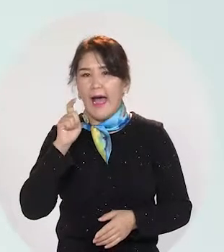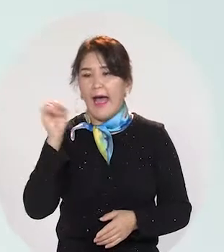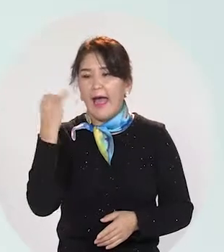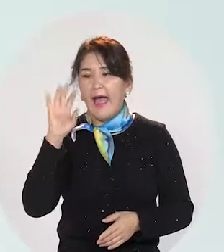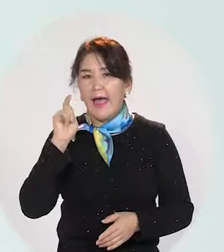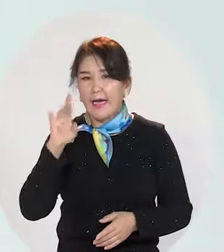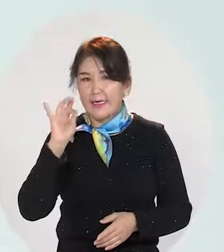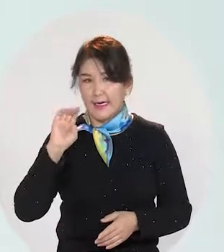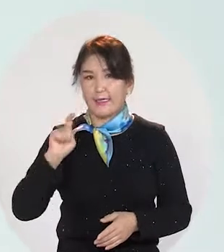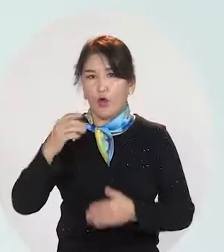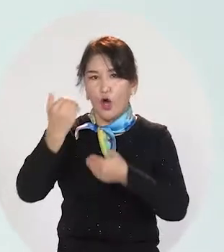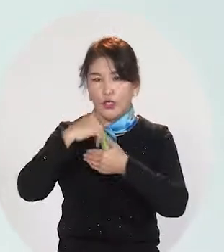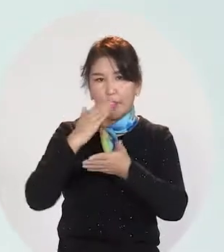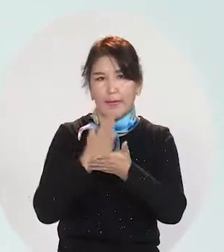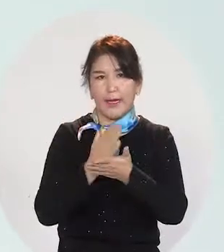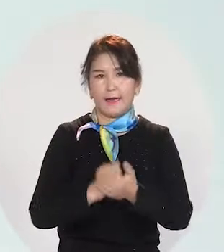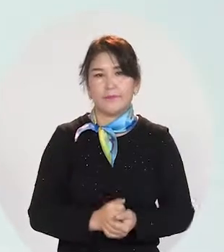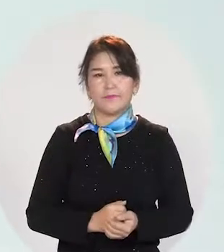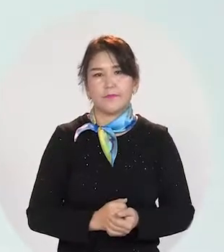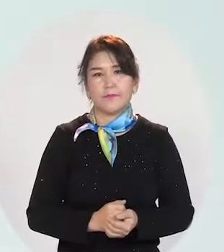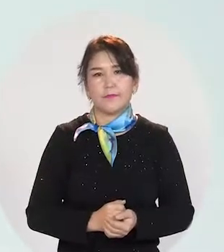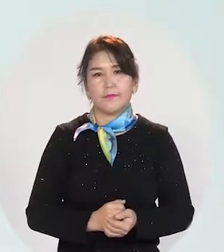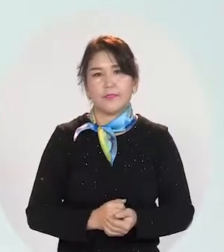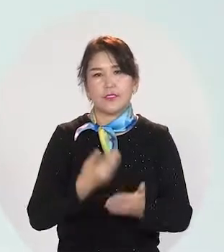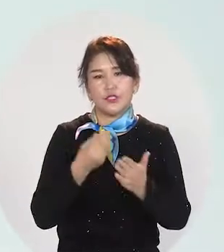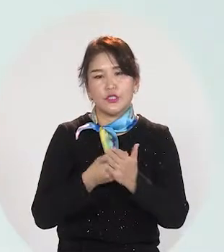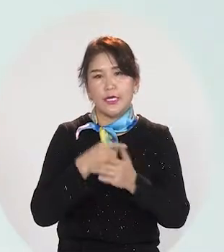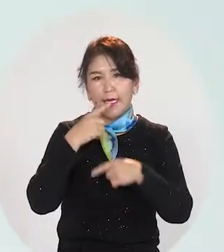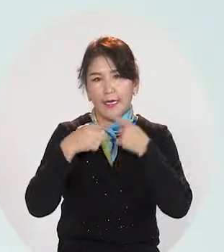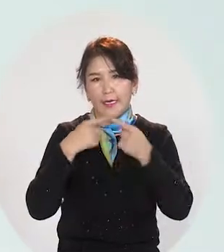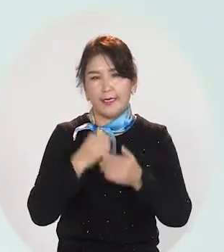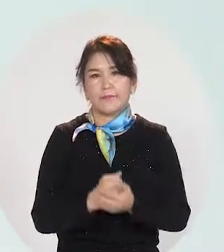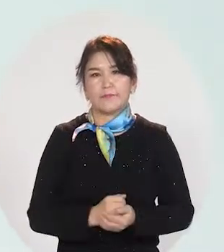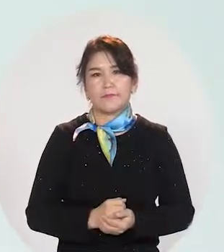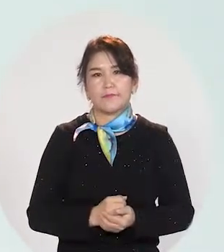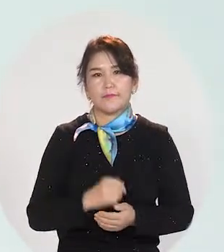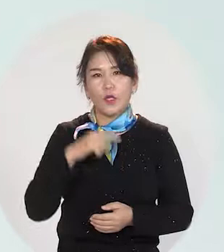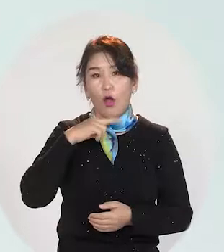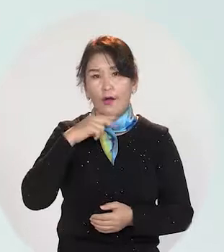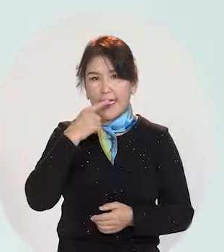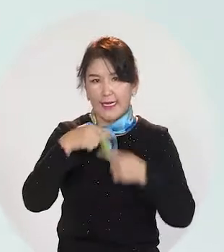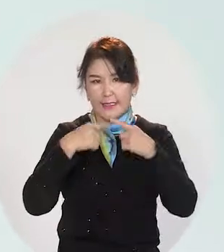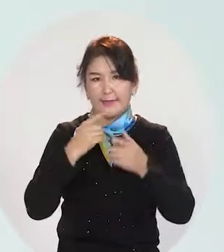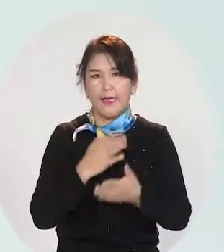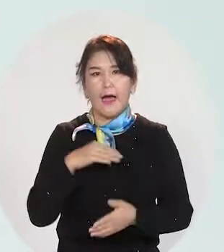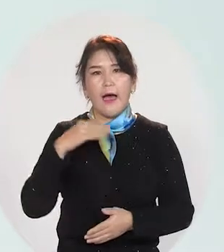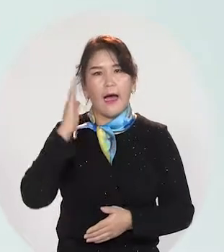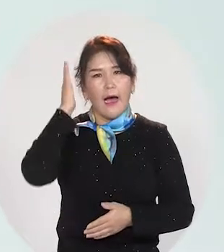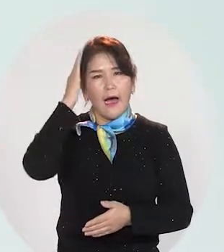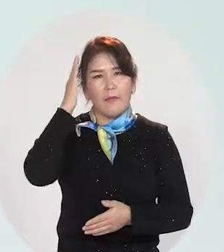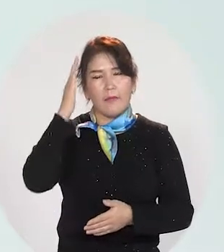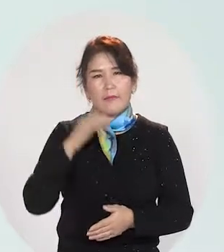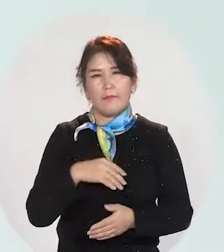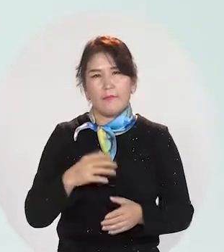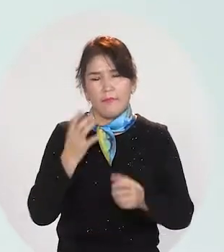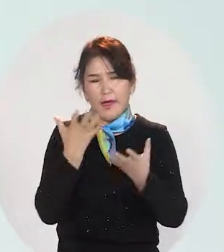Маш хөндөй харилцаатай. Өсвөр насны нэг охины яриаг би эмтгэлхийг хүсэж байна. Аав маань маш их ажилдаа өглөө